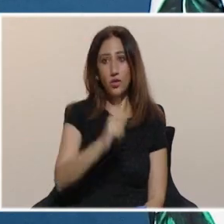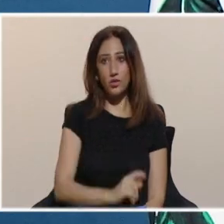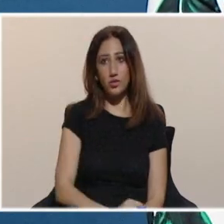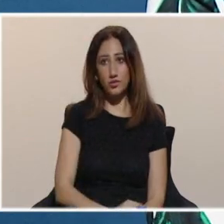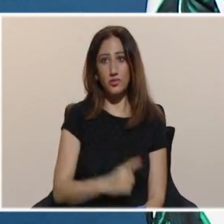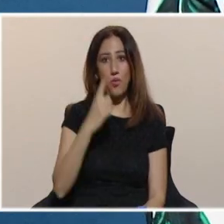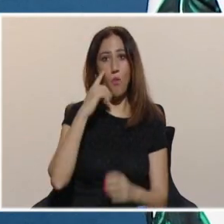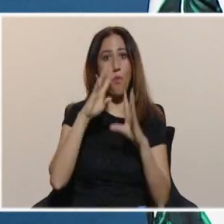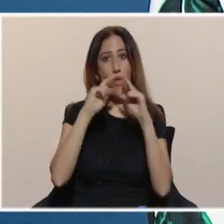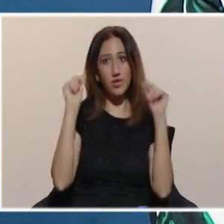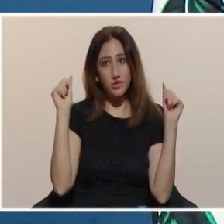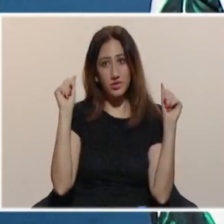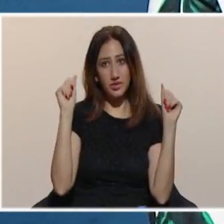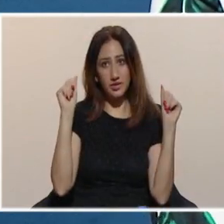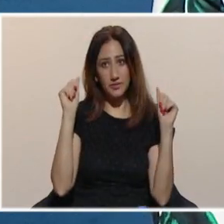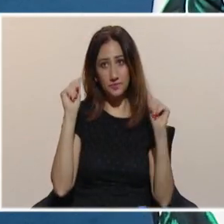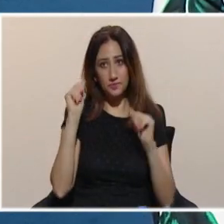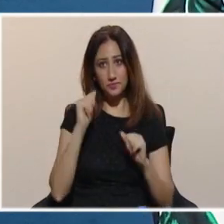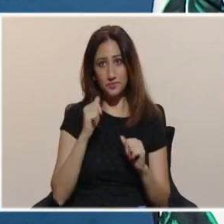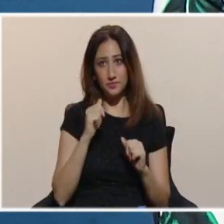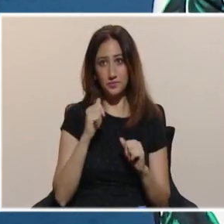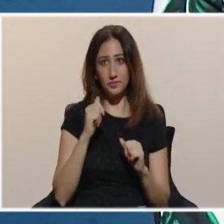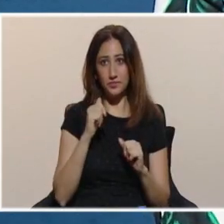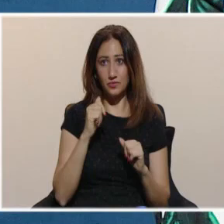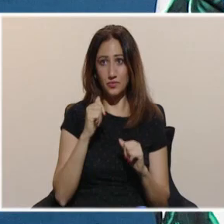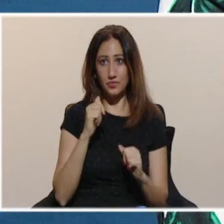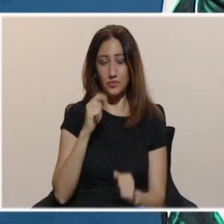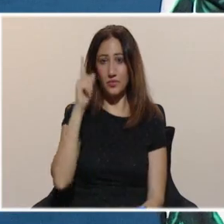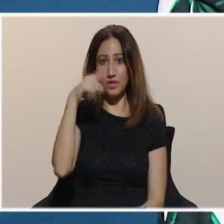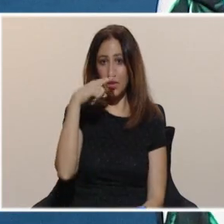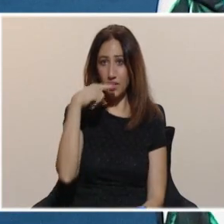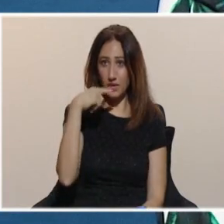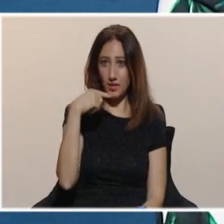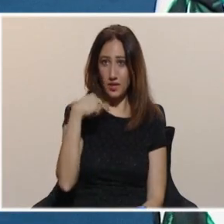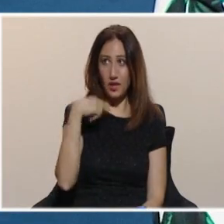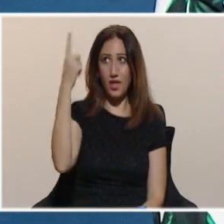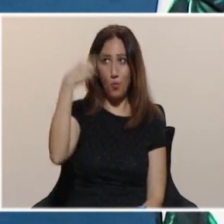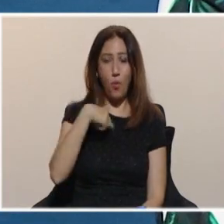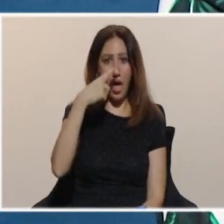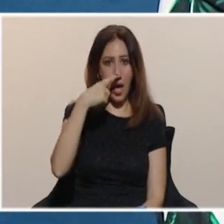انت وحشتني، وانا عارفه ان انت كنت بتقول ان العمليه دي هتفشل